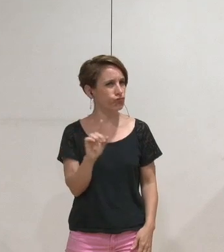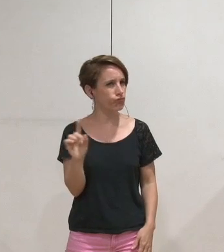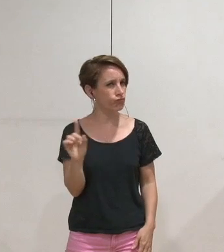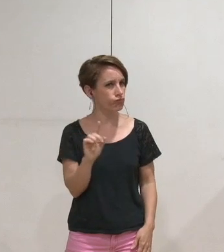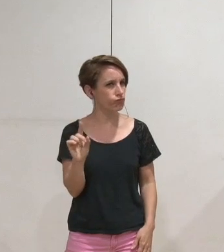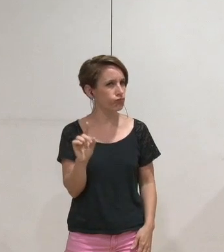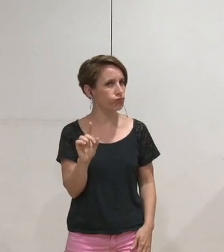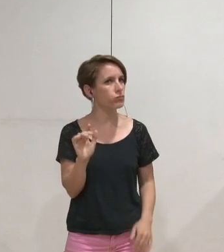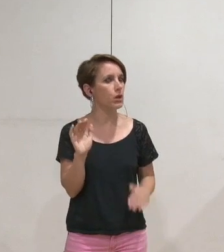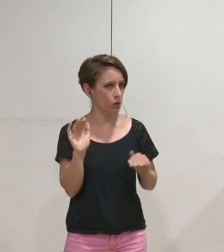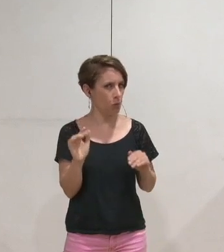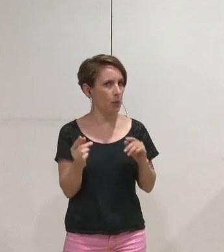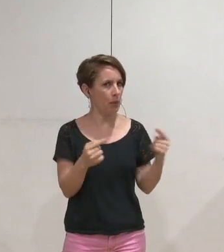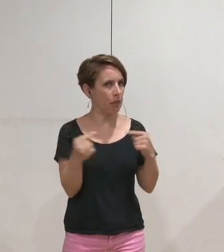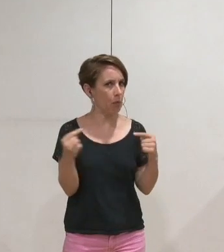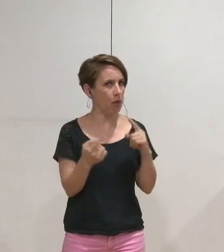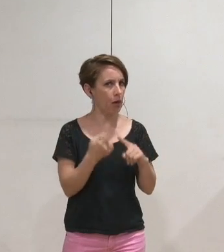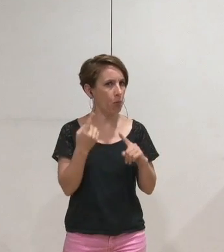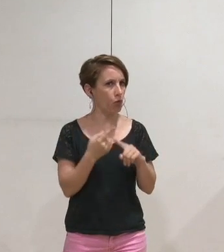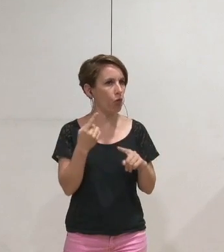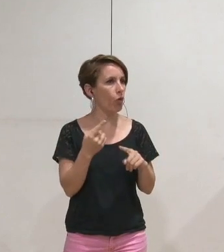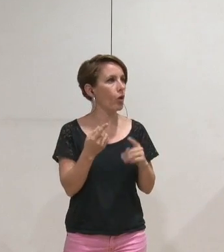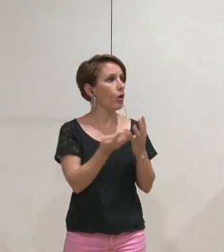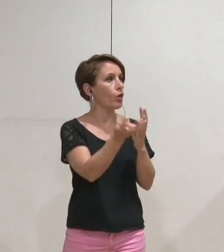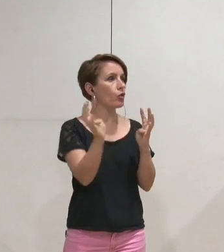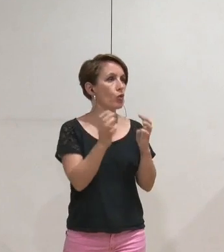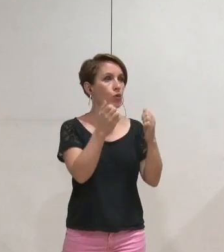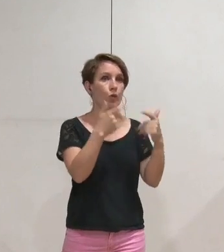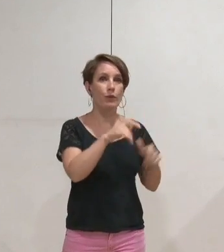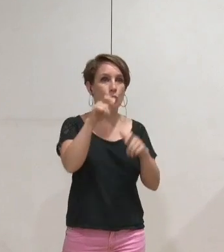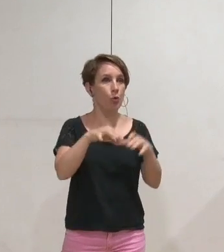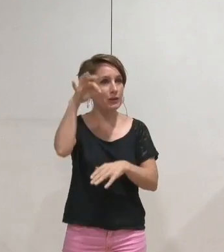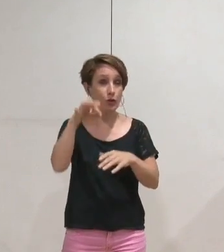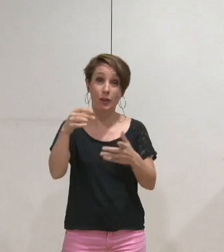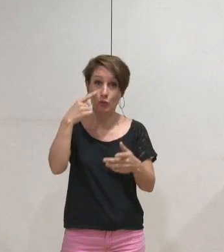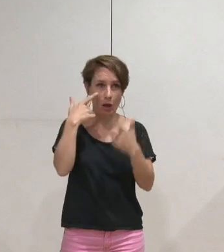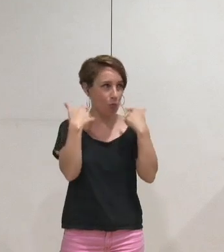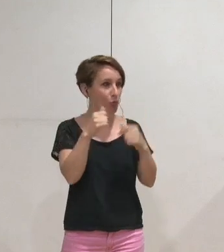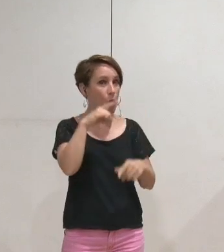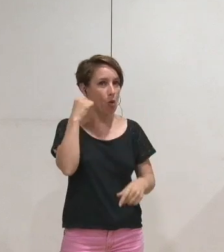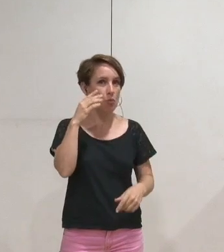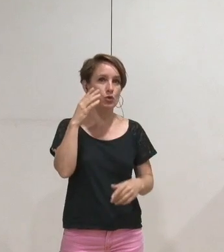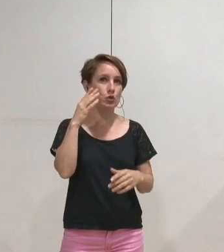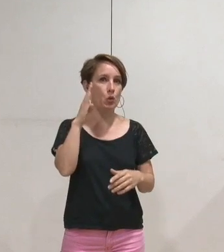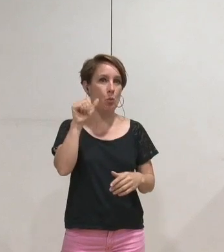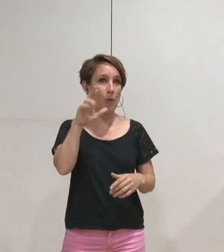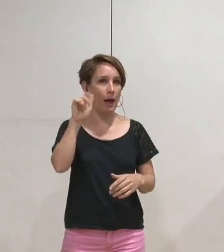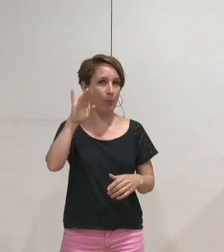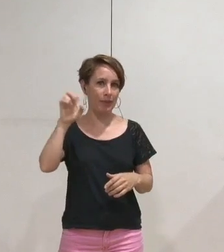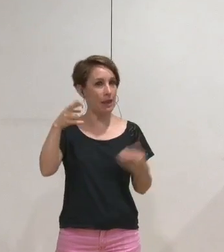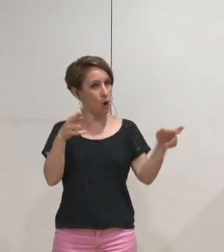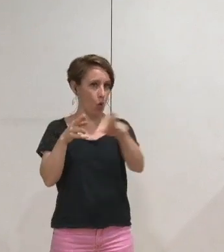aux nombreux élus je remercie d'unc barbier de montrer l'exemple qui sont dehors